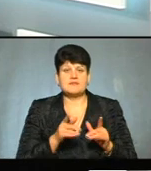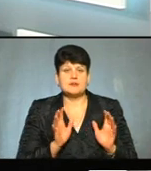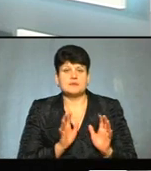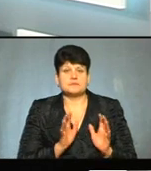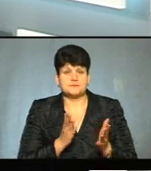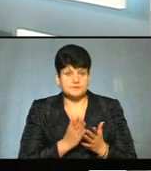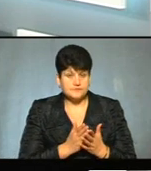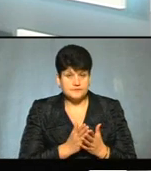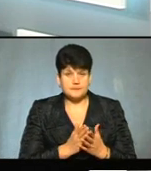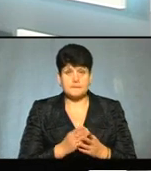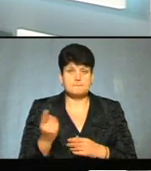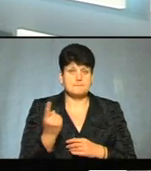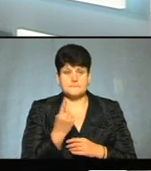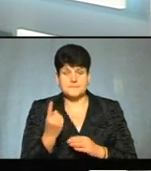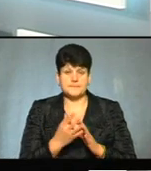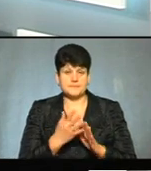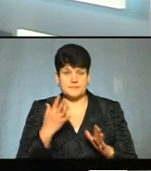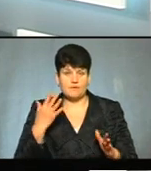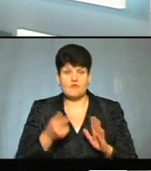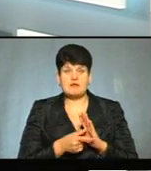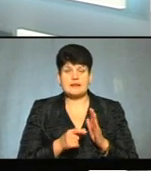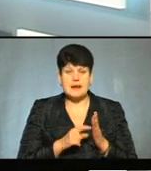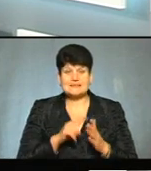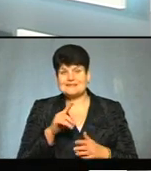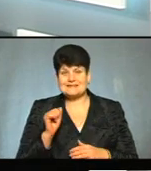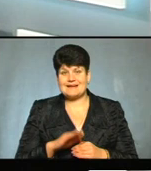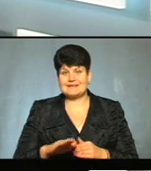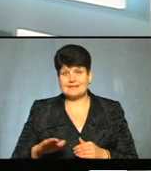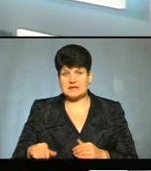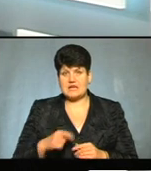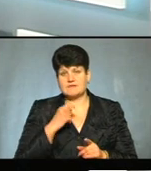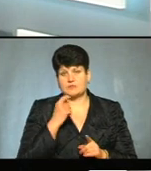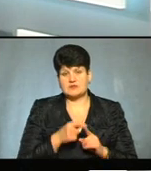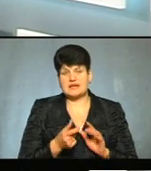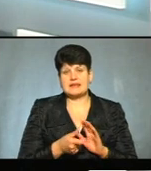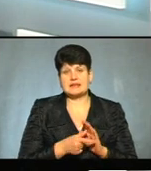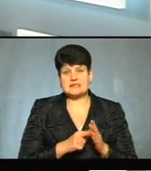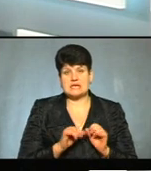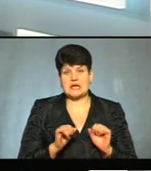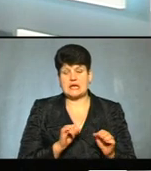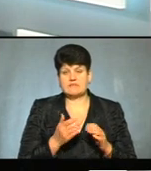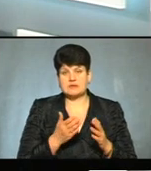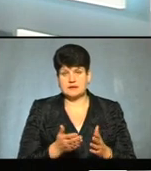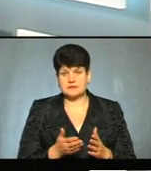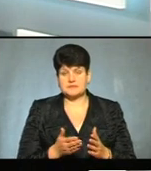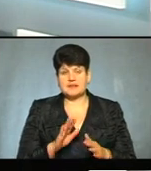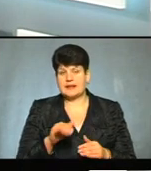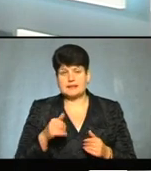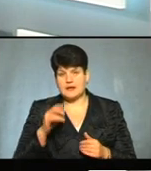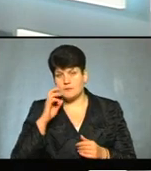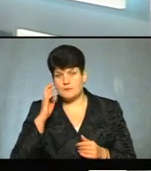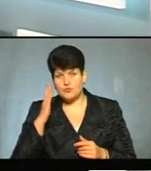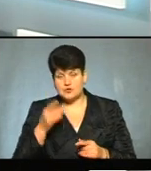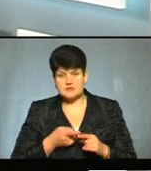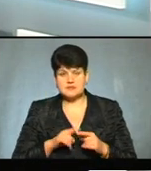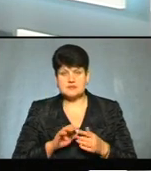він опікується. Тобто, першочергово у класі за дітей відповідає класний керівник. Тобто, не дай